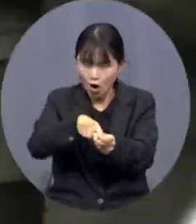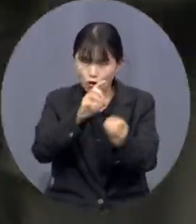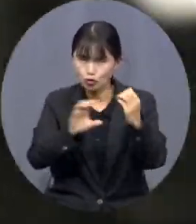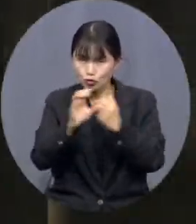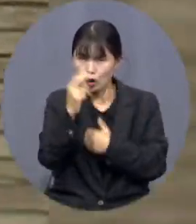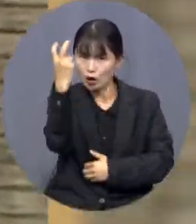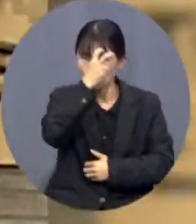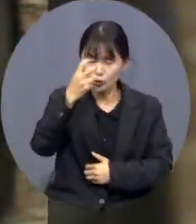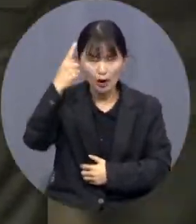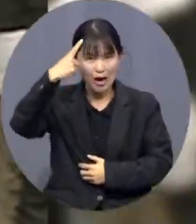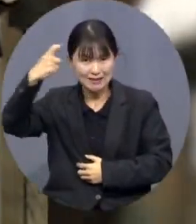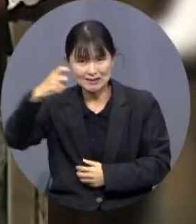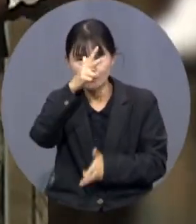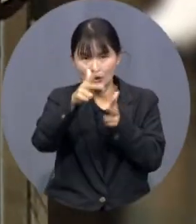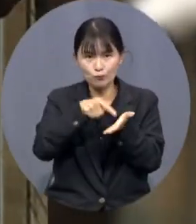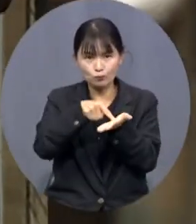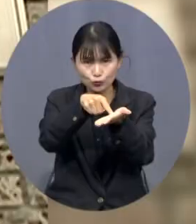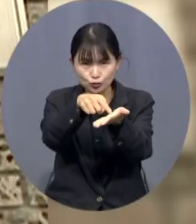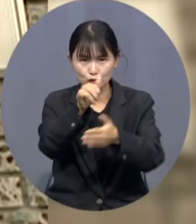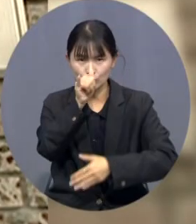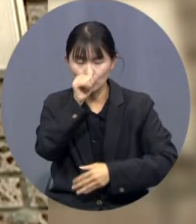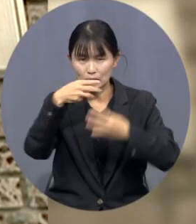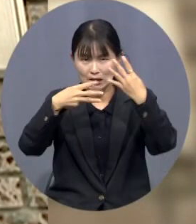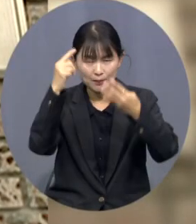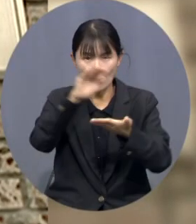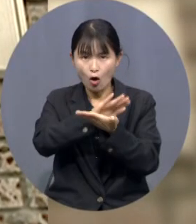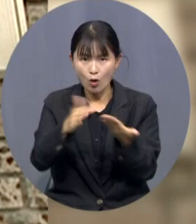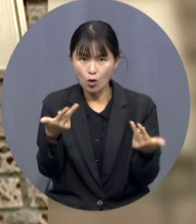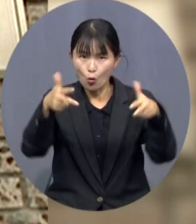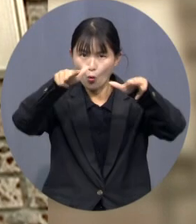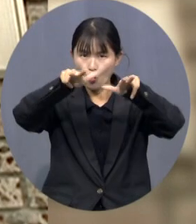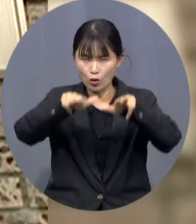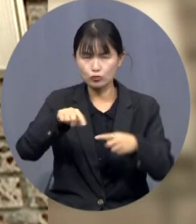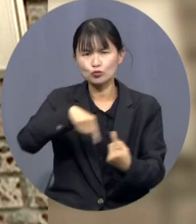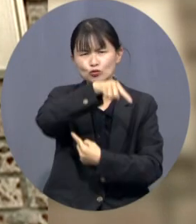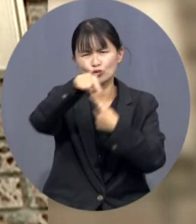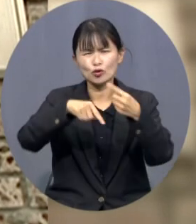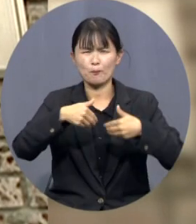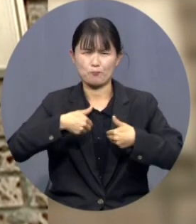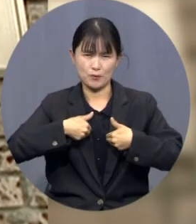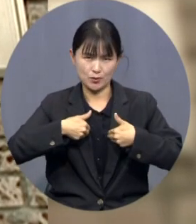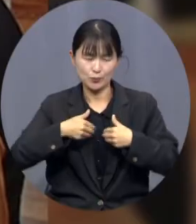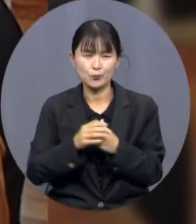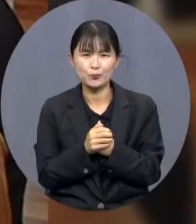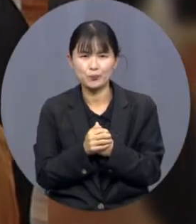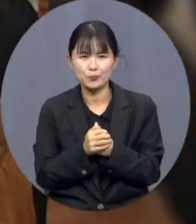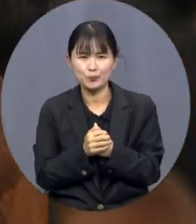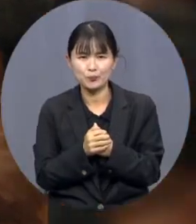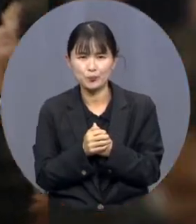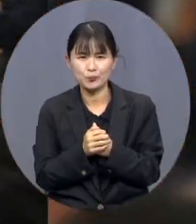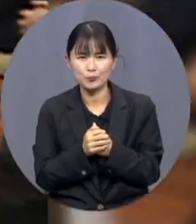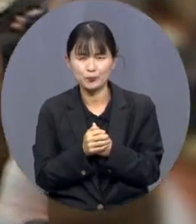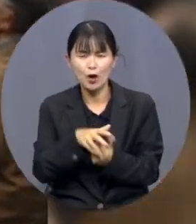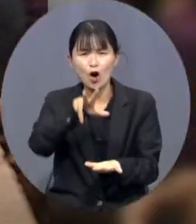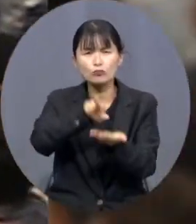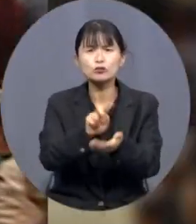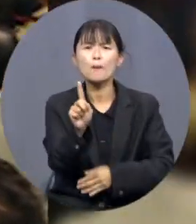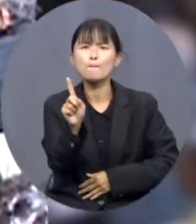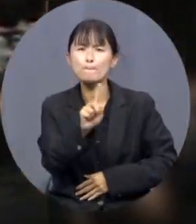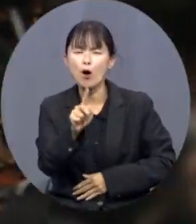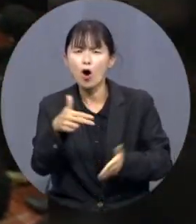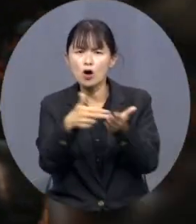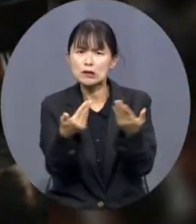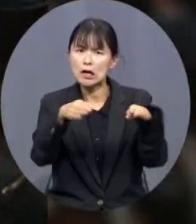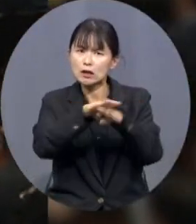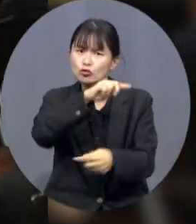조사와 기념사업들이 추진됐고 4.3 평화공원도 운영해야 했기 때문입니다. 문제는